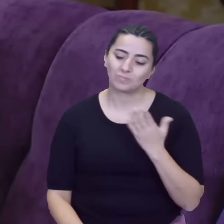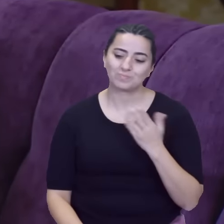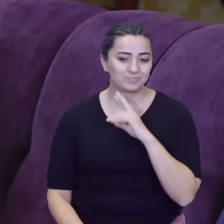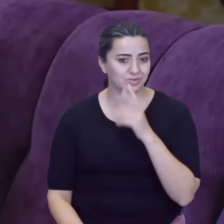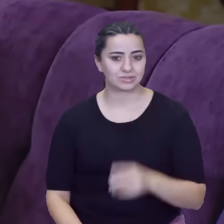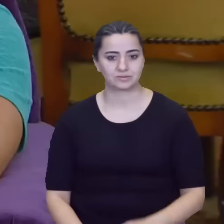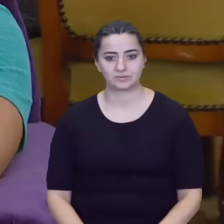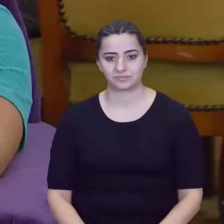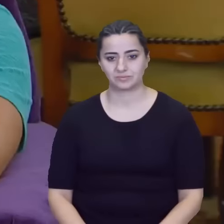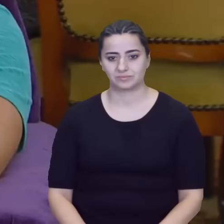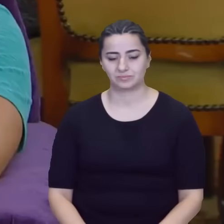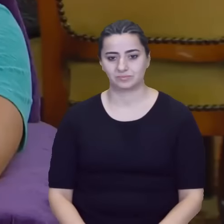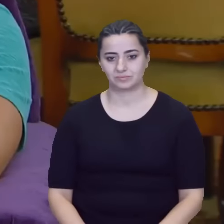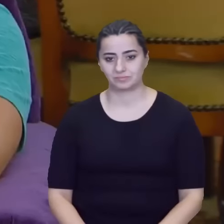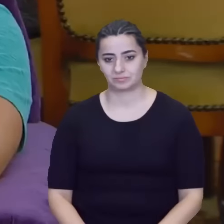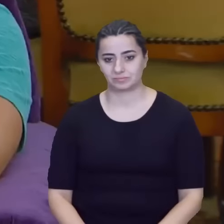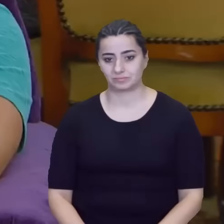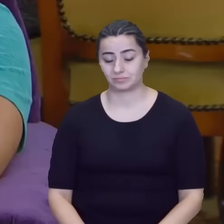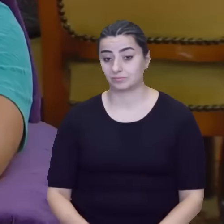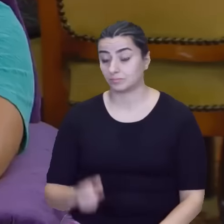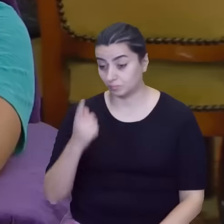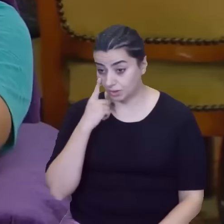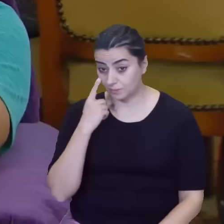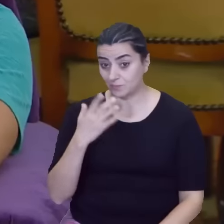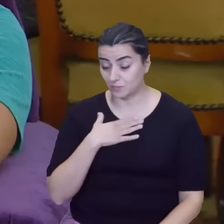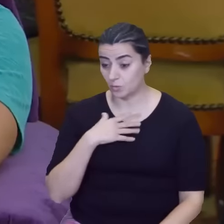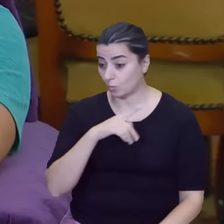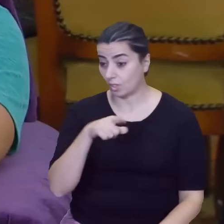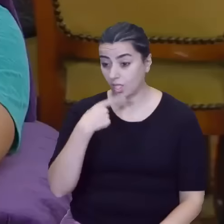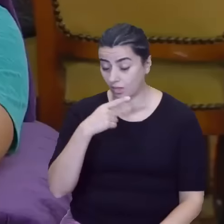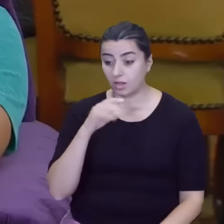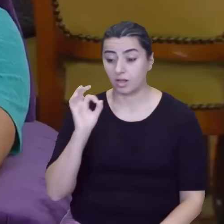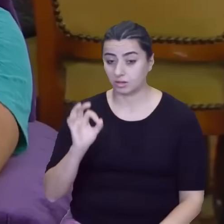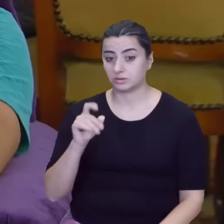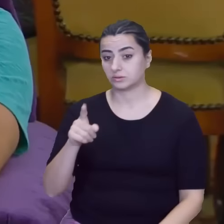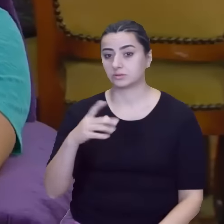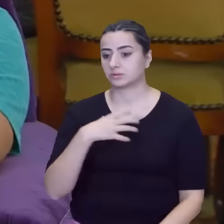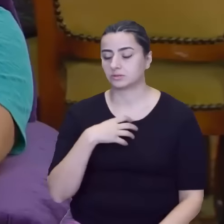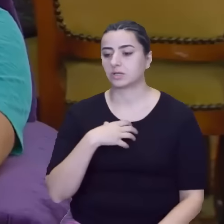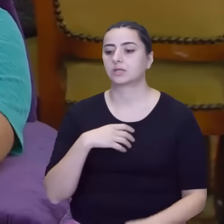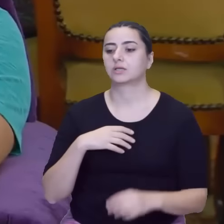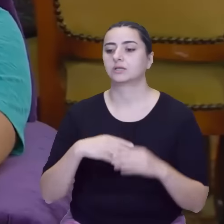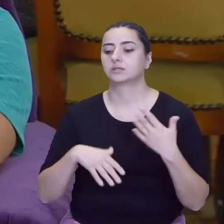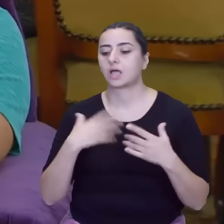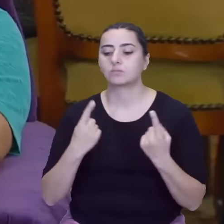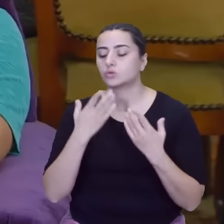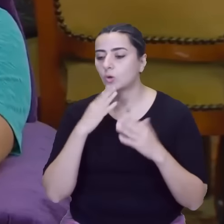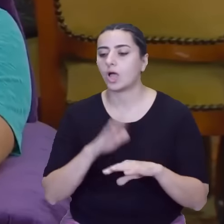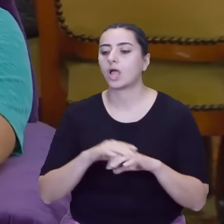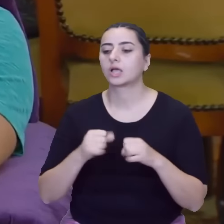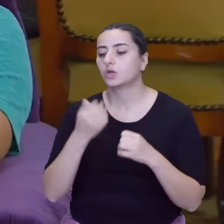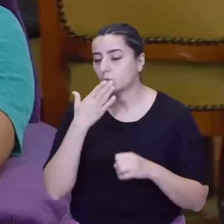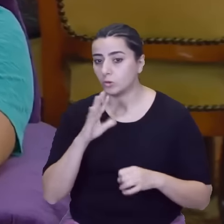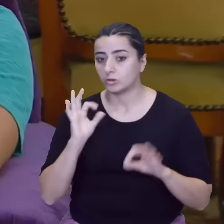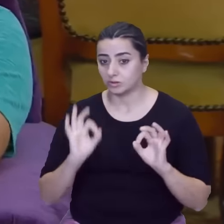yazık. Bak. Ben o lafları söylediğimde sen sakat değildin, tamam mı? Ayağın